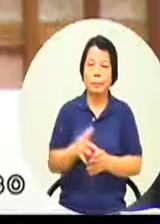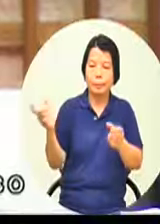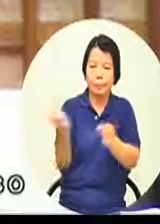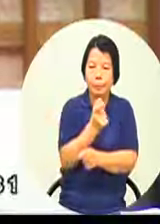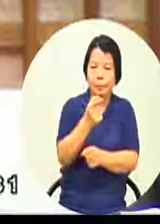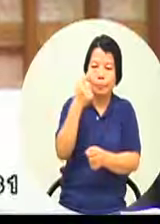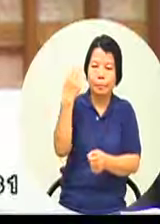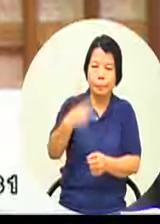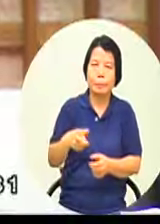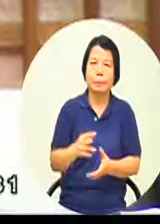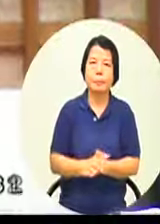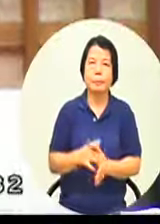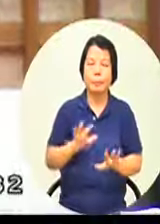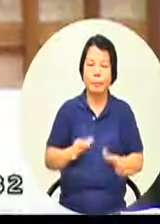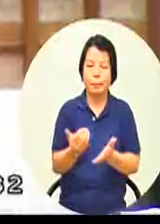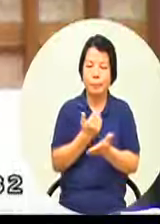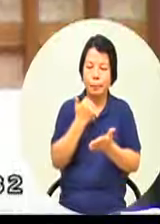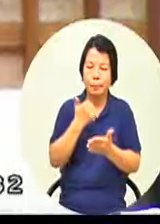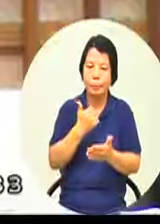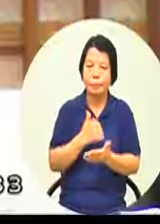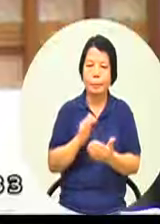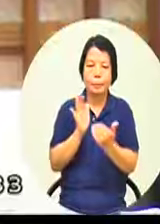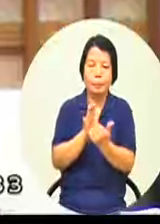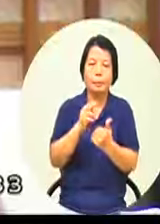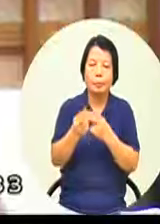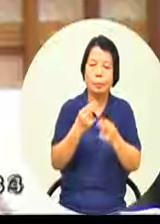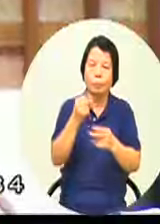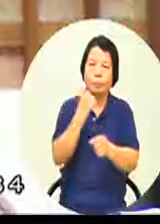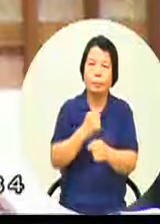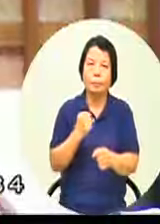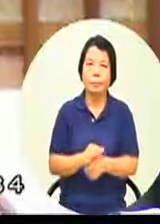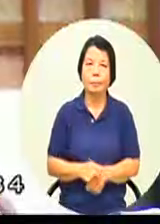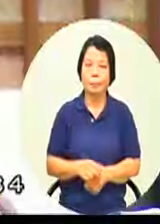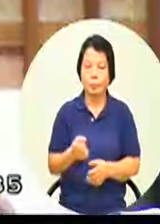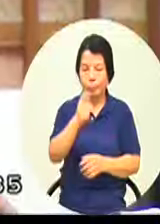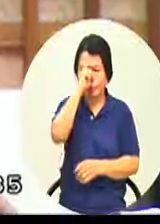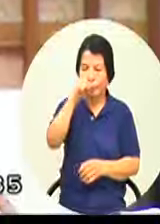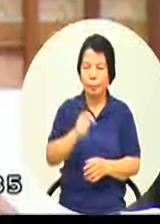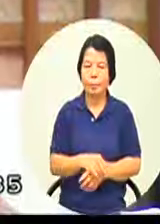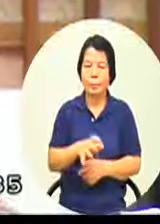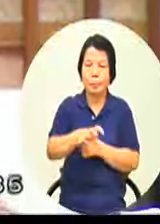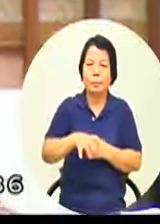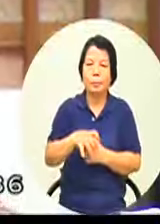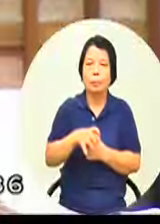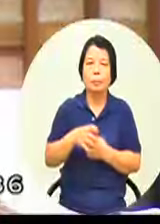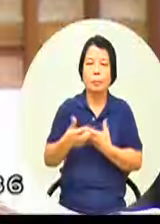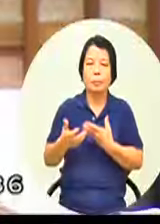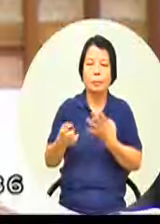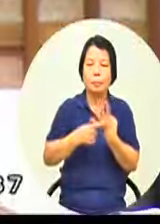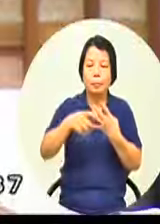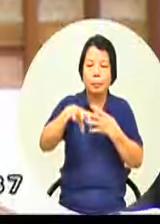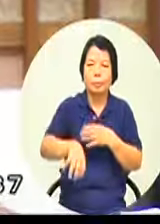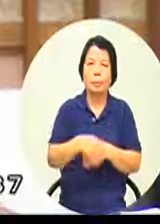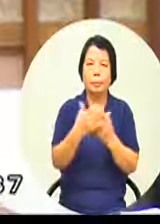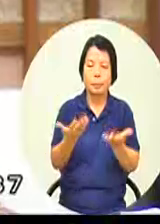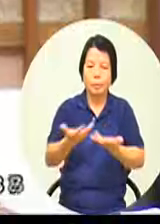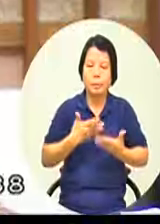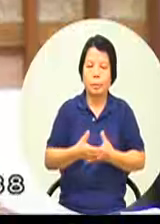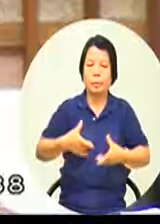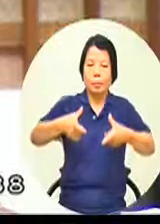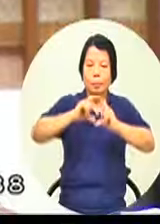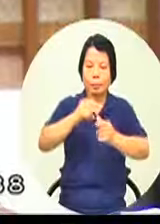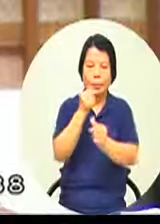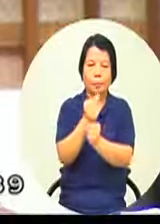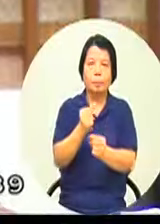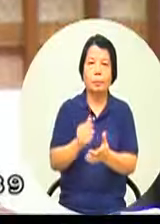来，我们预期上面我们要怎么做？整体的，我希望农业局给我一个完整的一个答复跟说